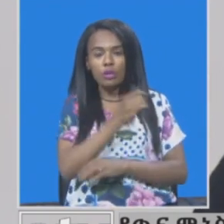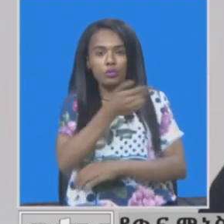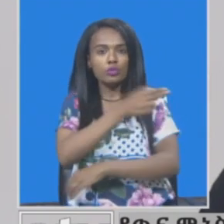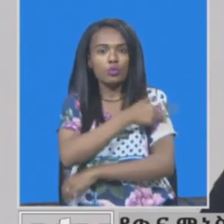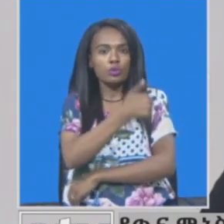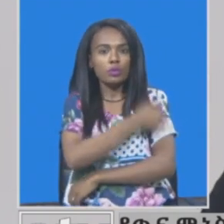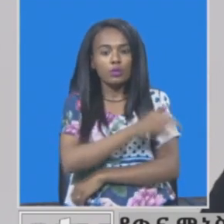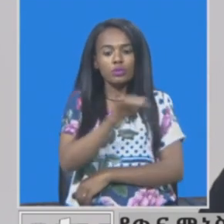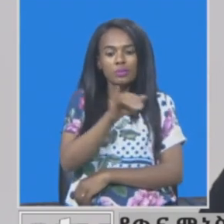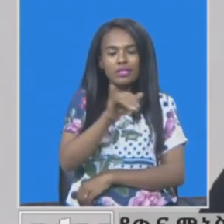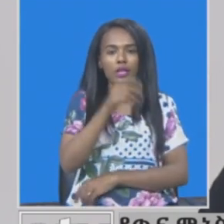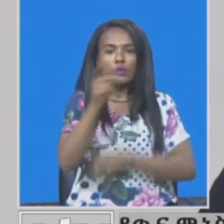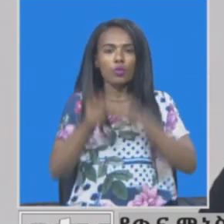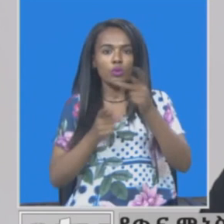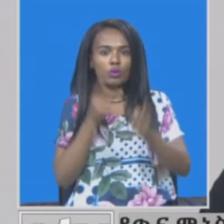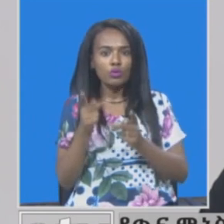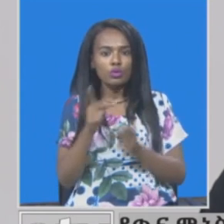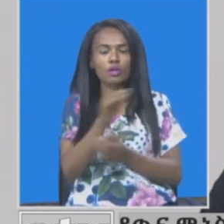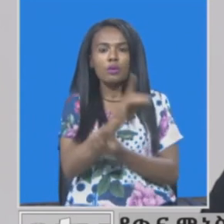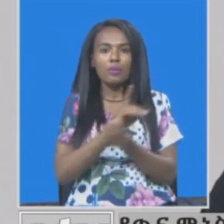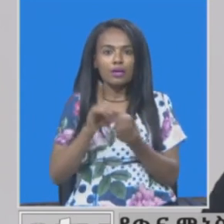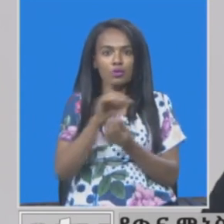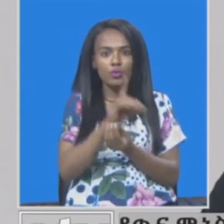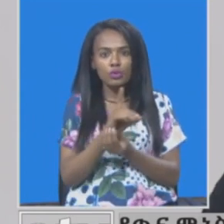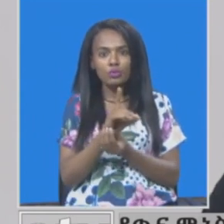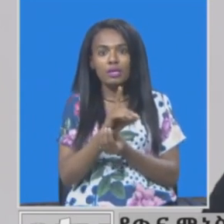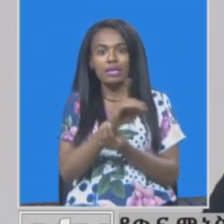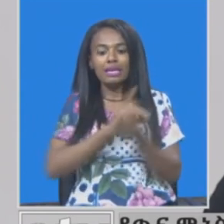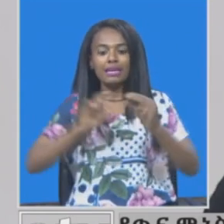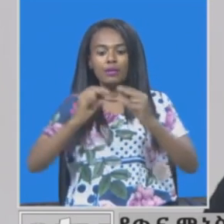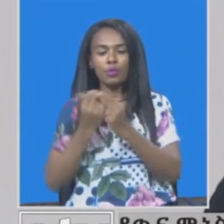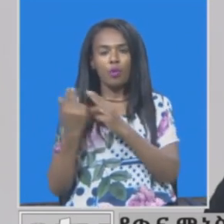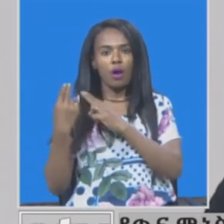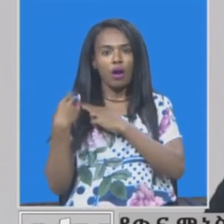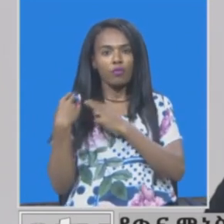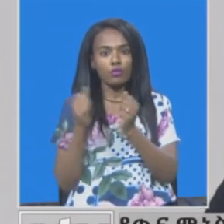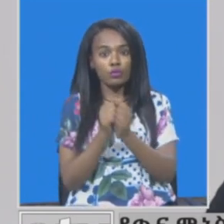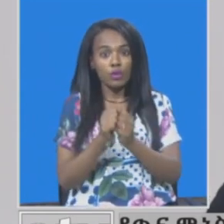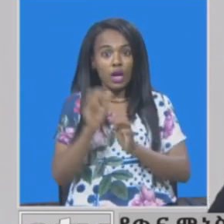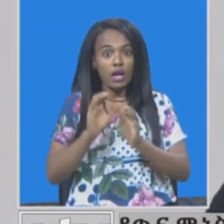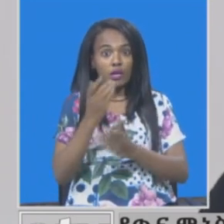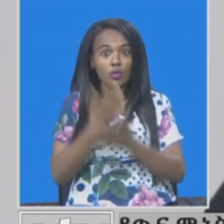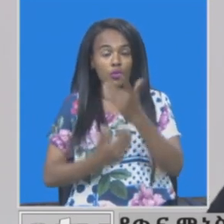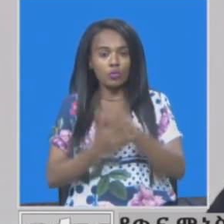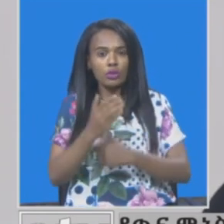ሆስፒታሎች ተመሳሳይ ጉብኝቶች በክልሎችም ከክልል ቢሮ ኃላፊዎችም ጋር ባደረግነው